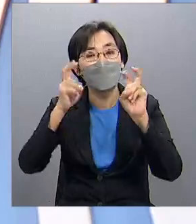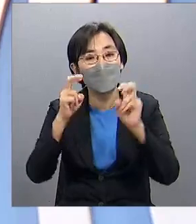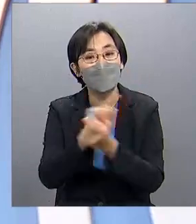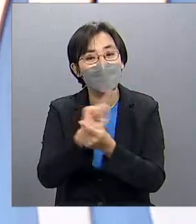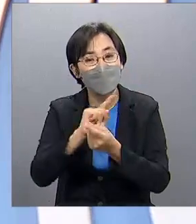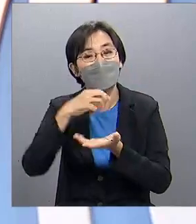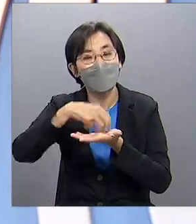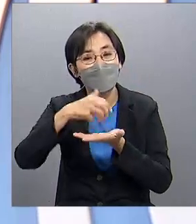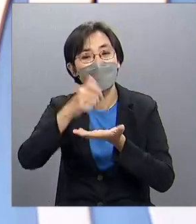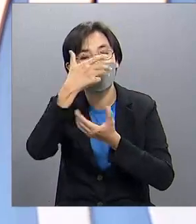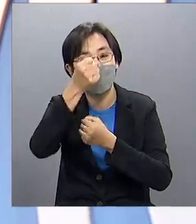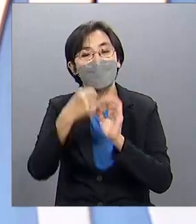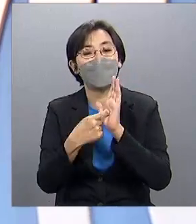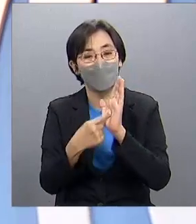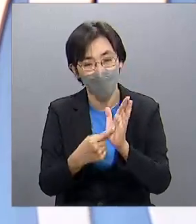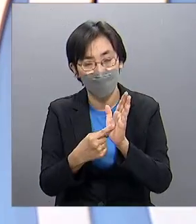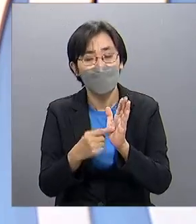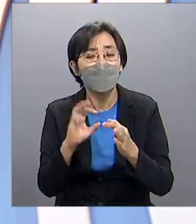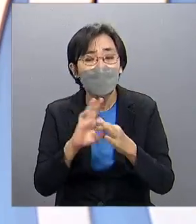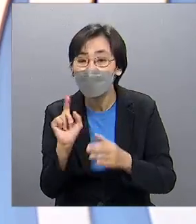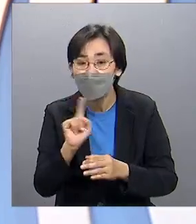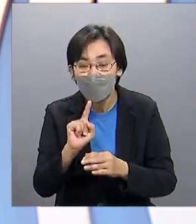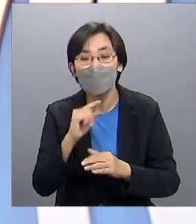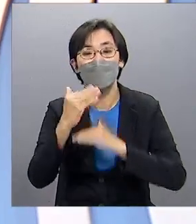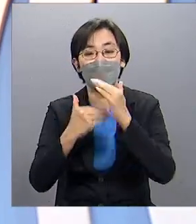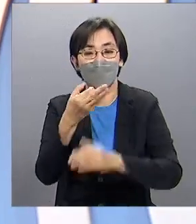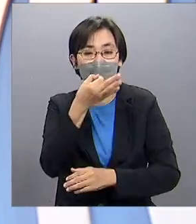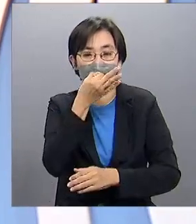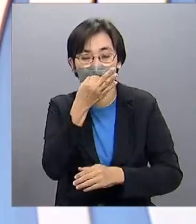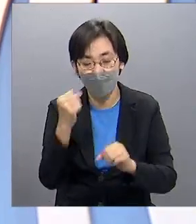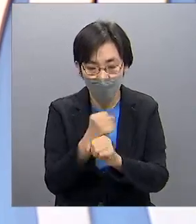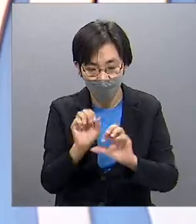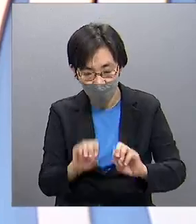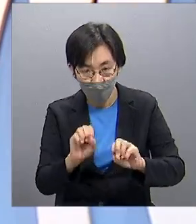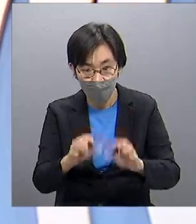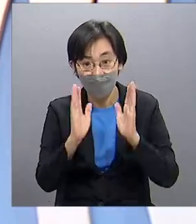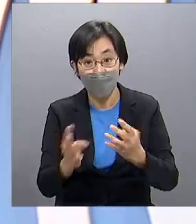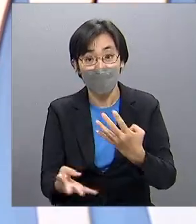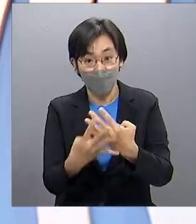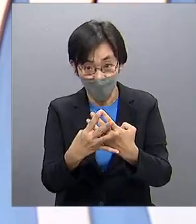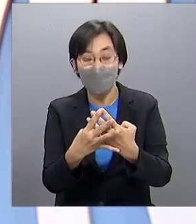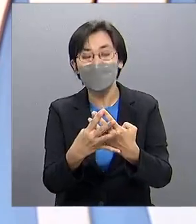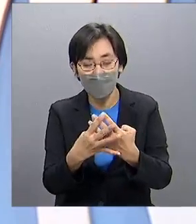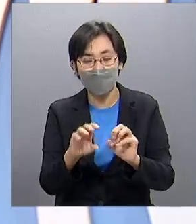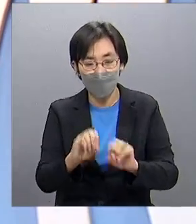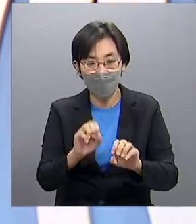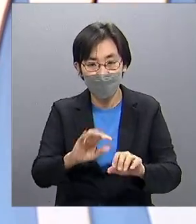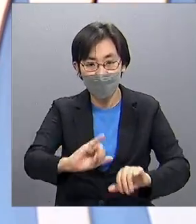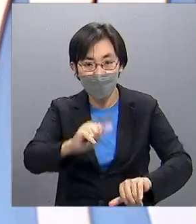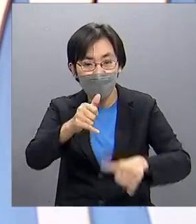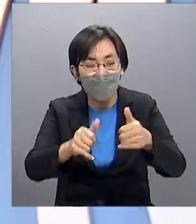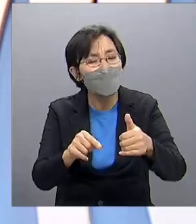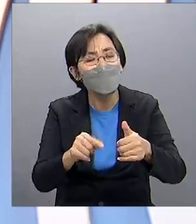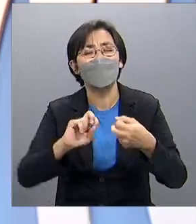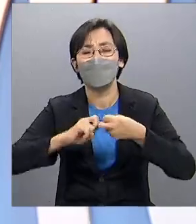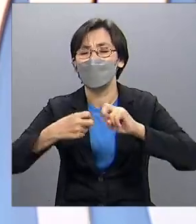มค่ะเป็นเรื่องของการพัฒนาอาชีพแล้วก็ทักษะให้กับผู้ต้องขังในเรือนจำนั่นเองนะคะคุณผู้ชมต้องบอกว่าปัญหาหนึ่งนะคะ